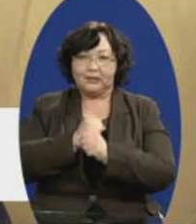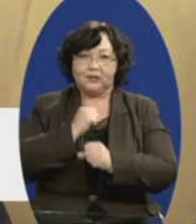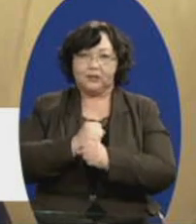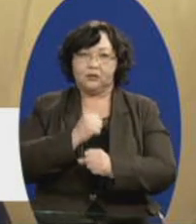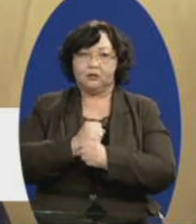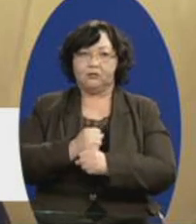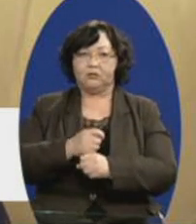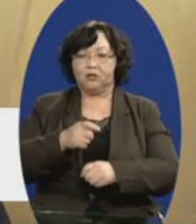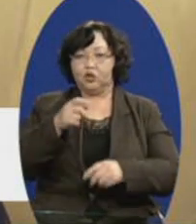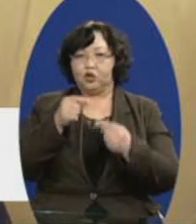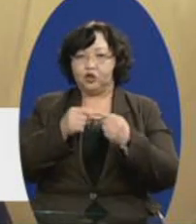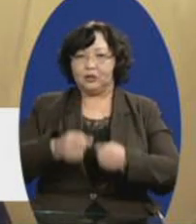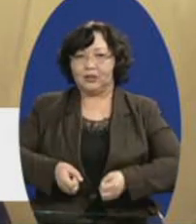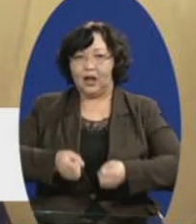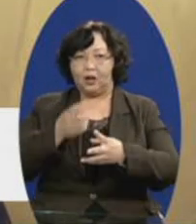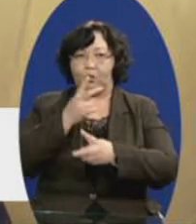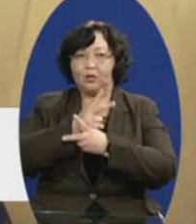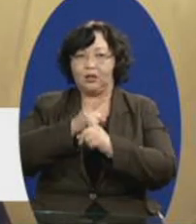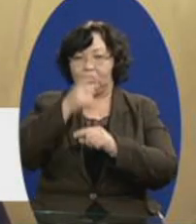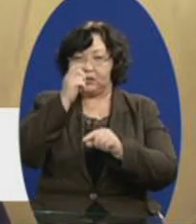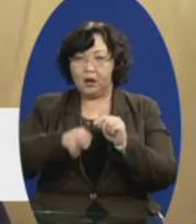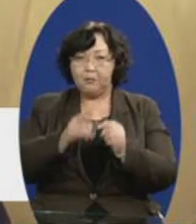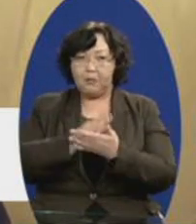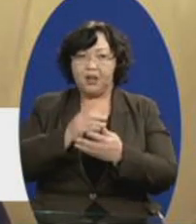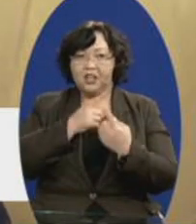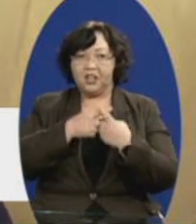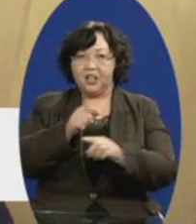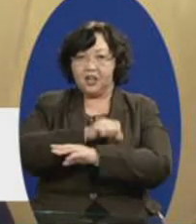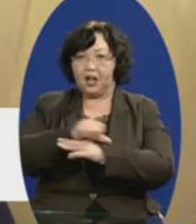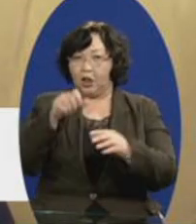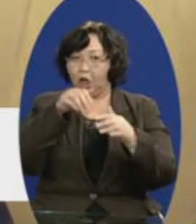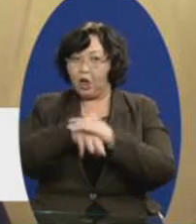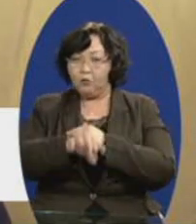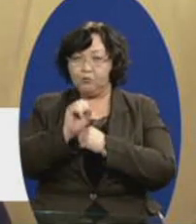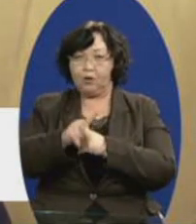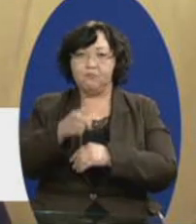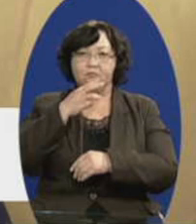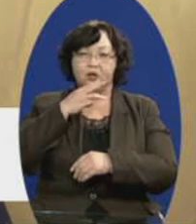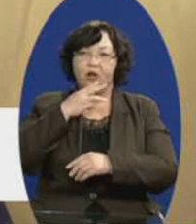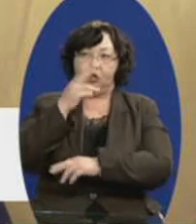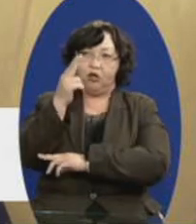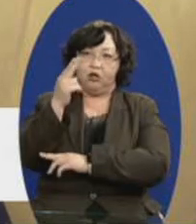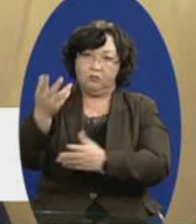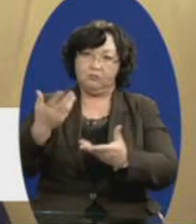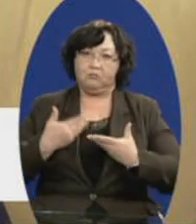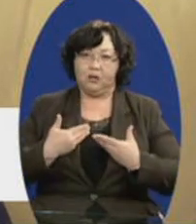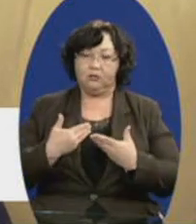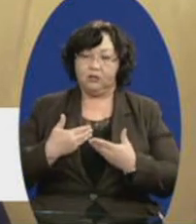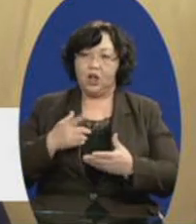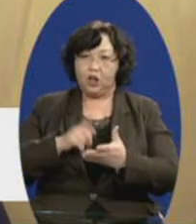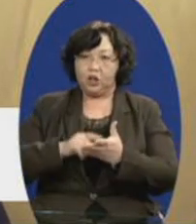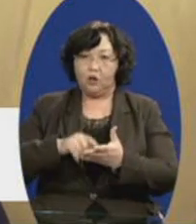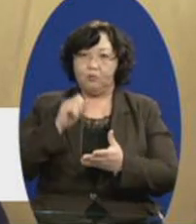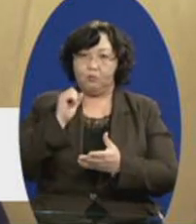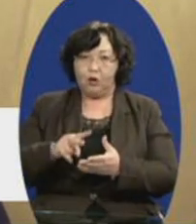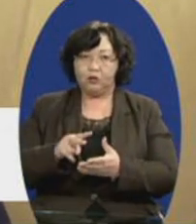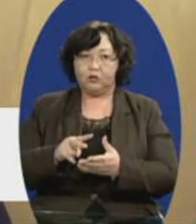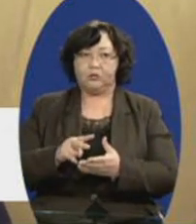за мөн хил гайлаар нэвтрэн өнгөсөн тохиолдолд мэдээллүүдийг хүргэх шаардлагатай бол манай талд Интерполын